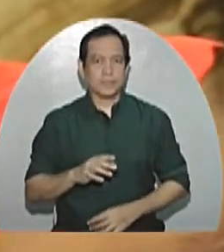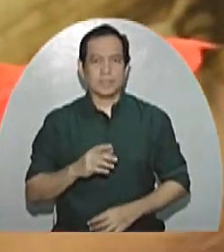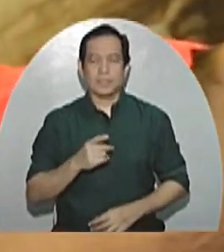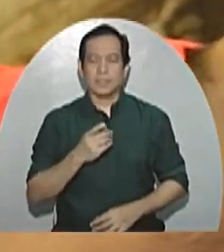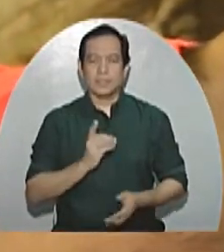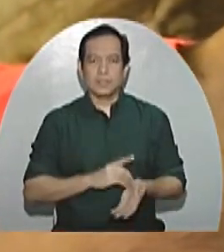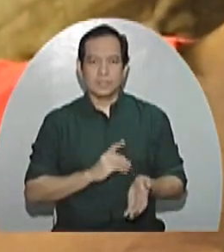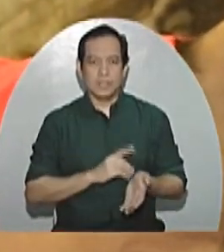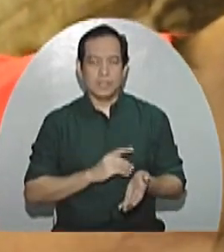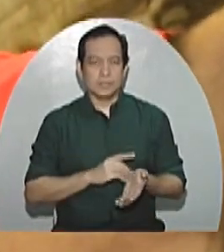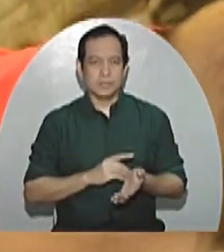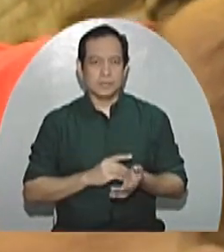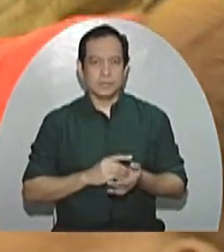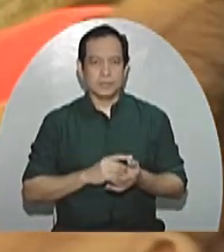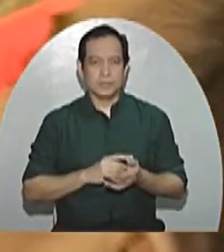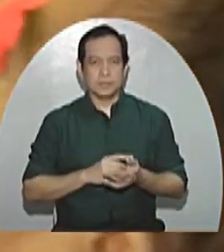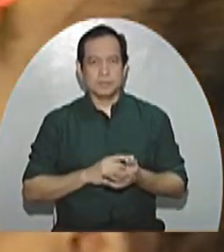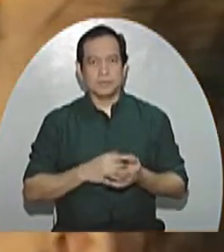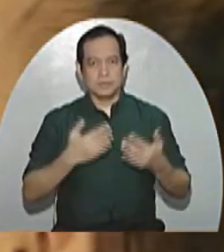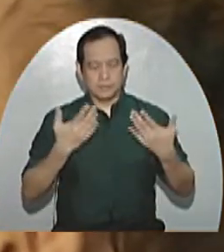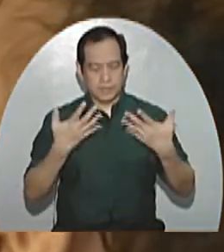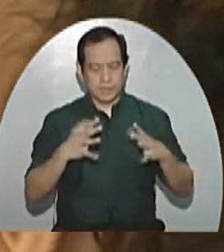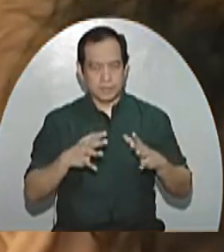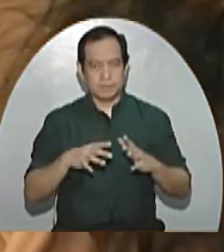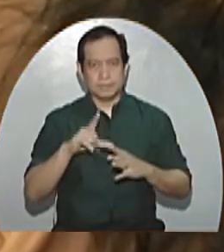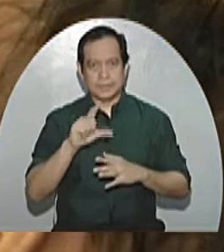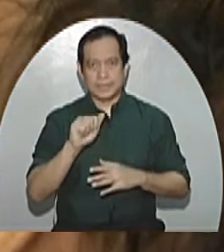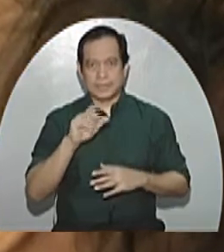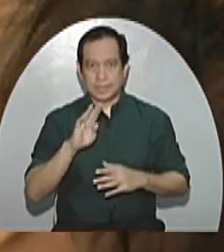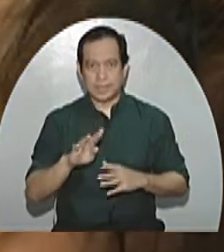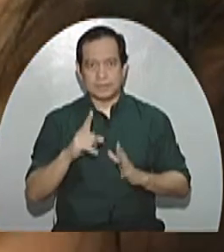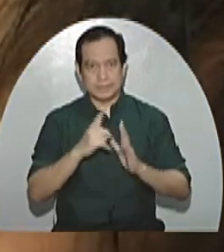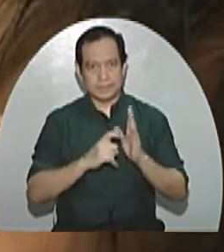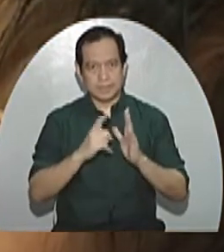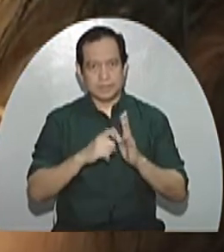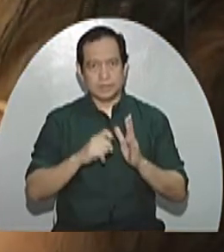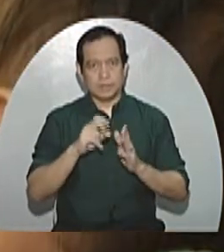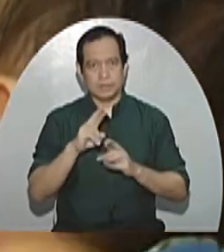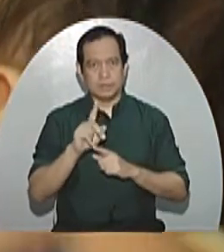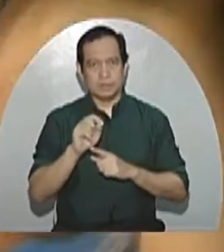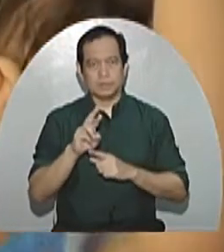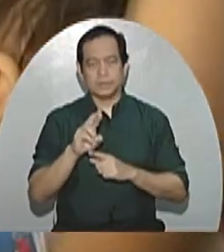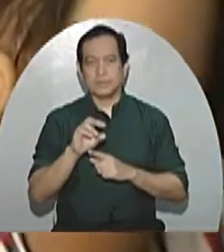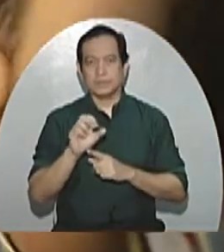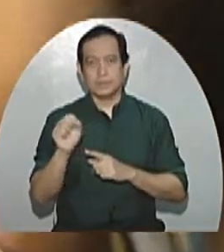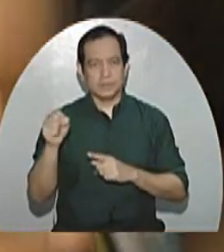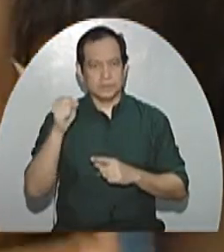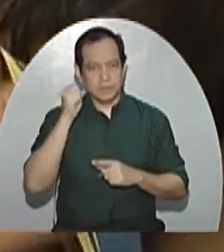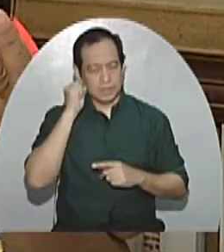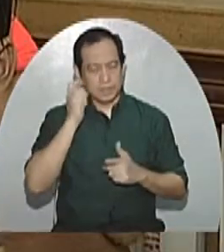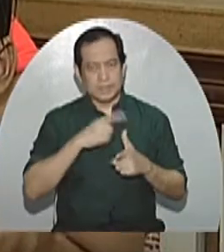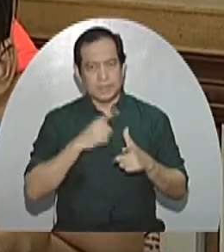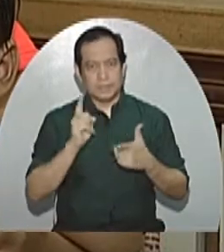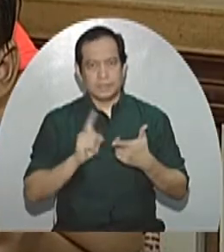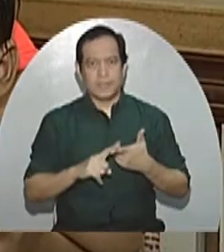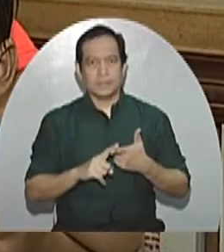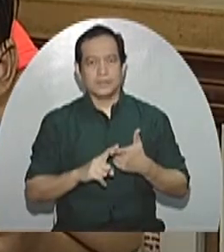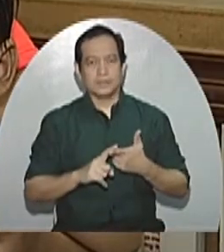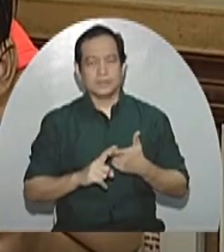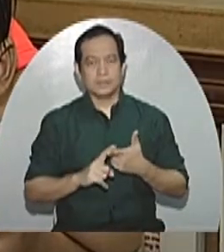na po siya ng doktor yung ano po siya. Gin-laboratory po nila, ultrasound,